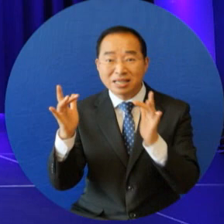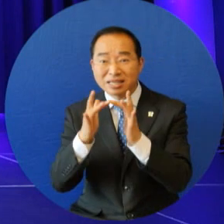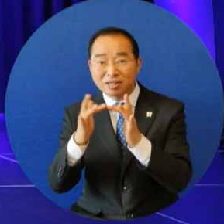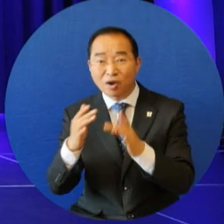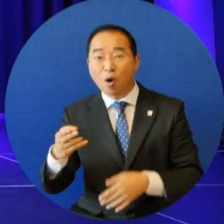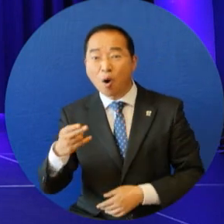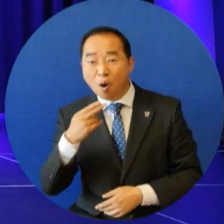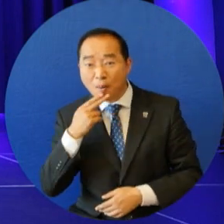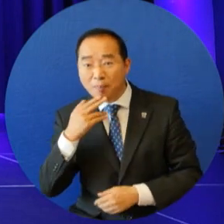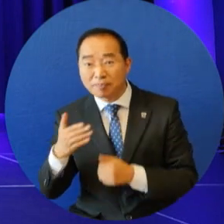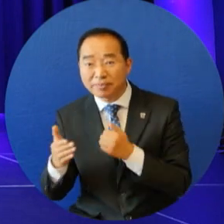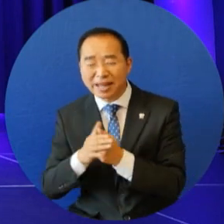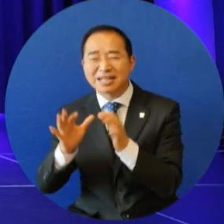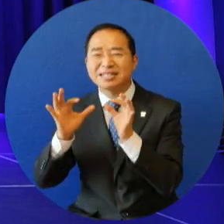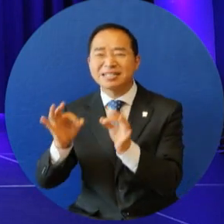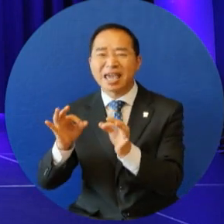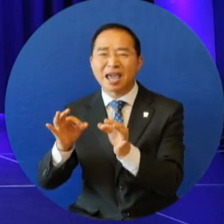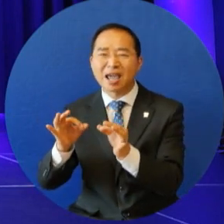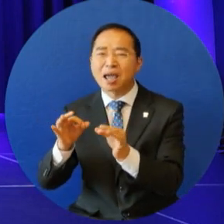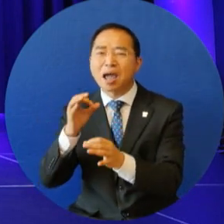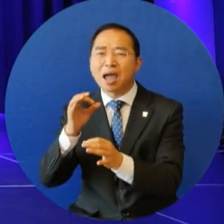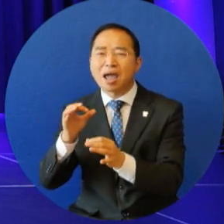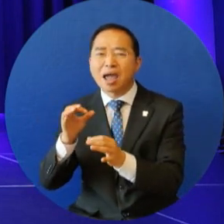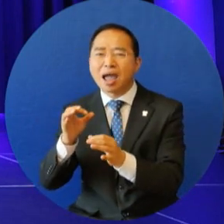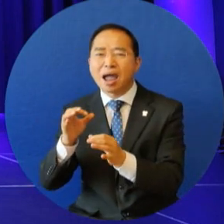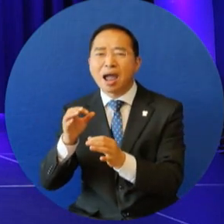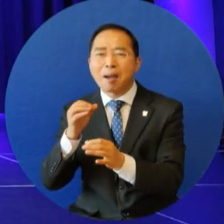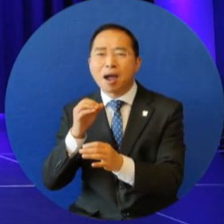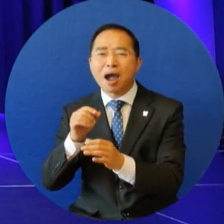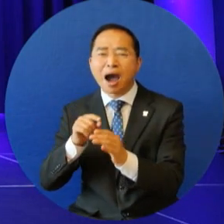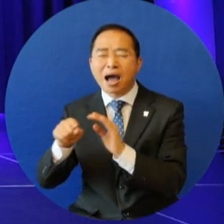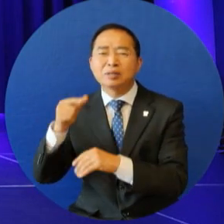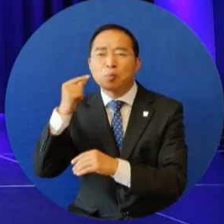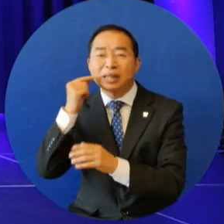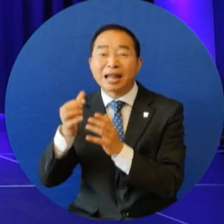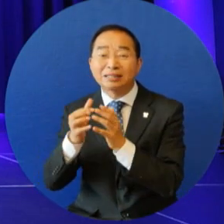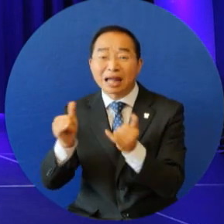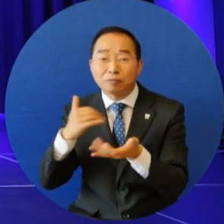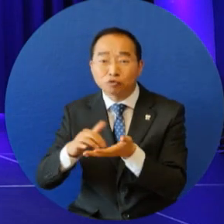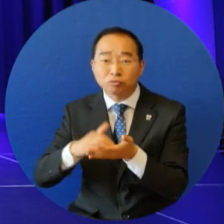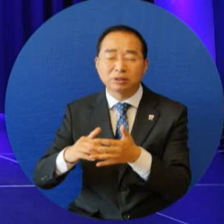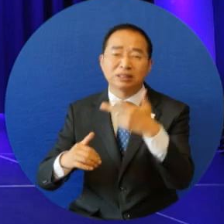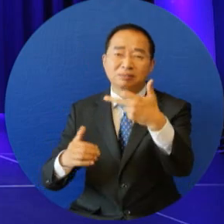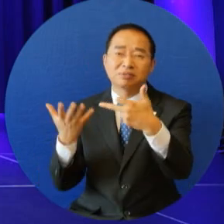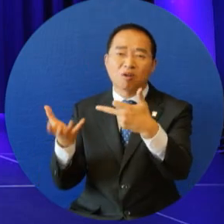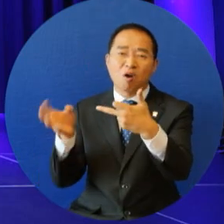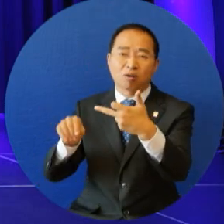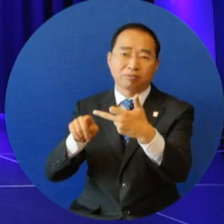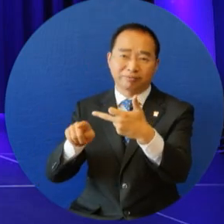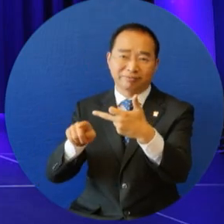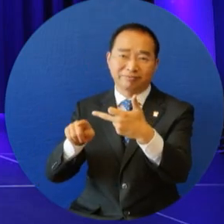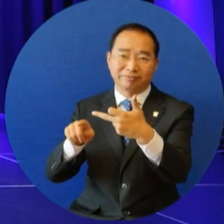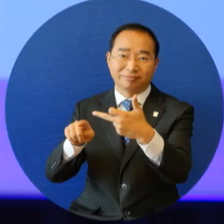세상에는 인터넷이 없어가지고 은행 구좌가 없는 사람들이 한 17억 명이 넘어요.